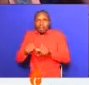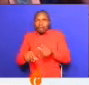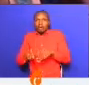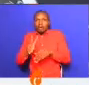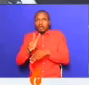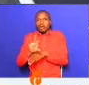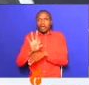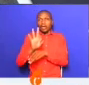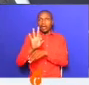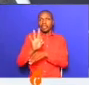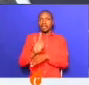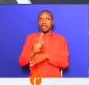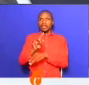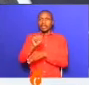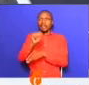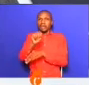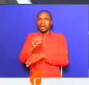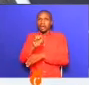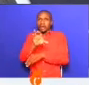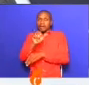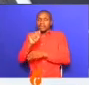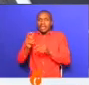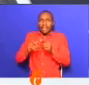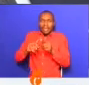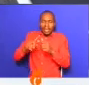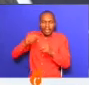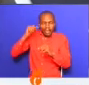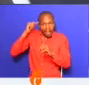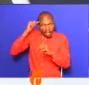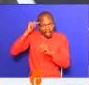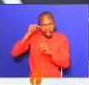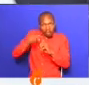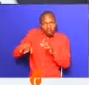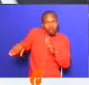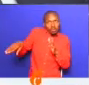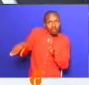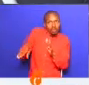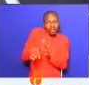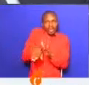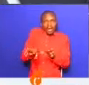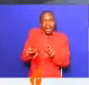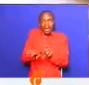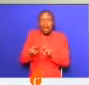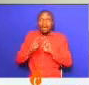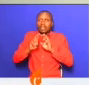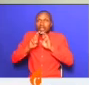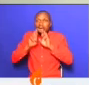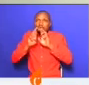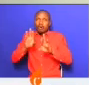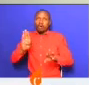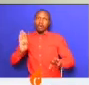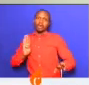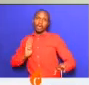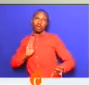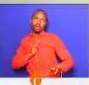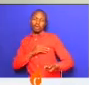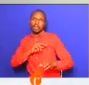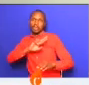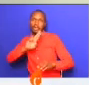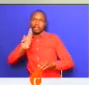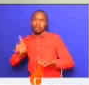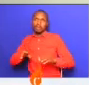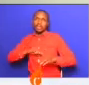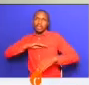batatu bakanekrenga yo kumwaka isiko korenga na roboti bwe committee ya roseti bwe tumeka